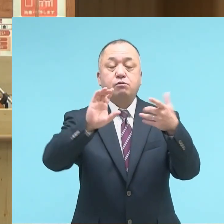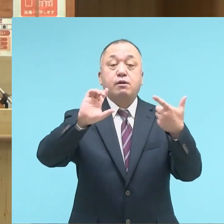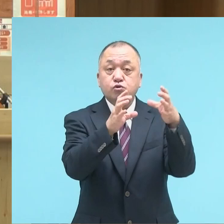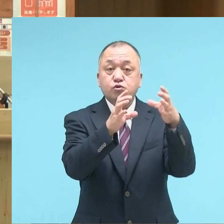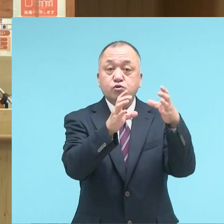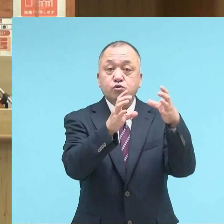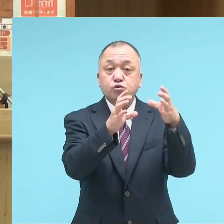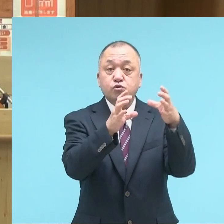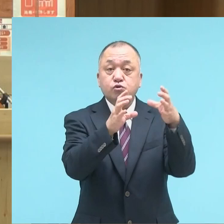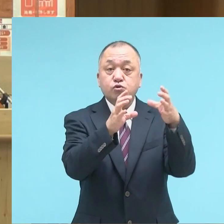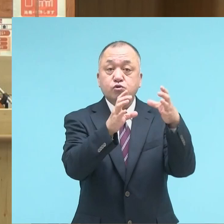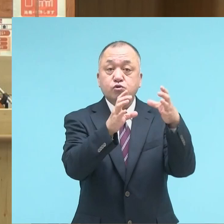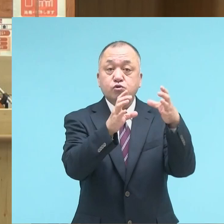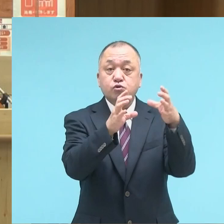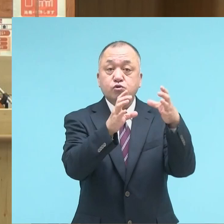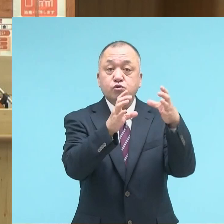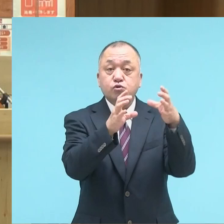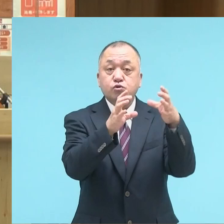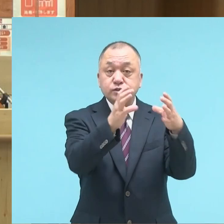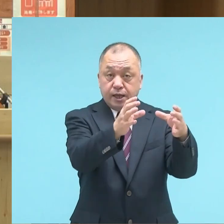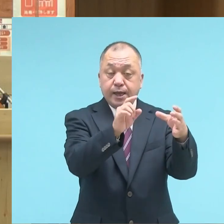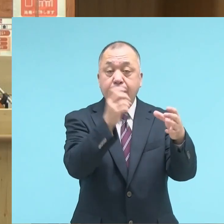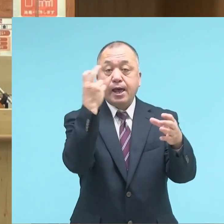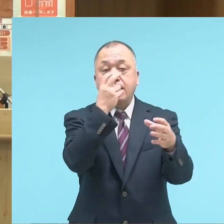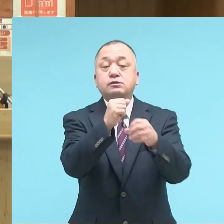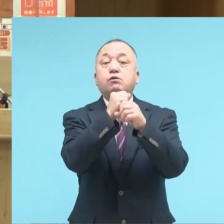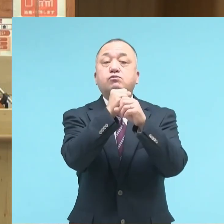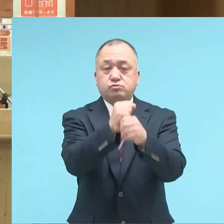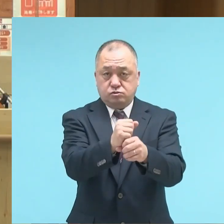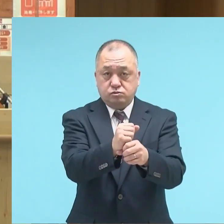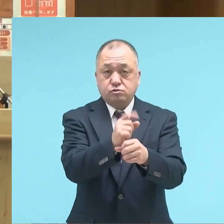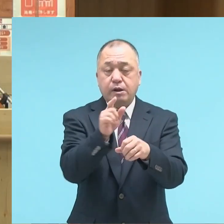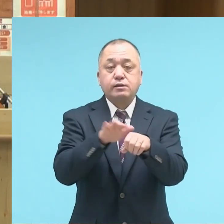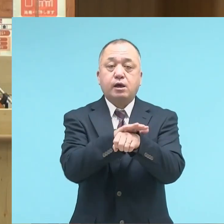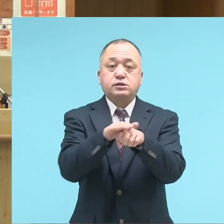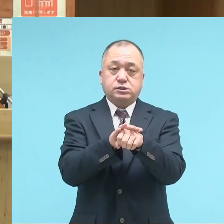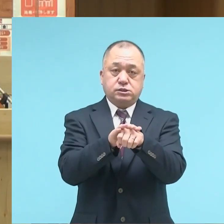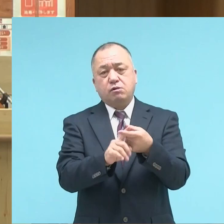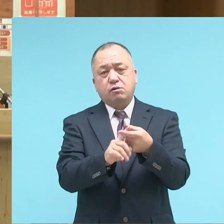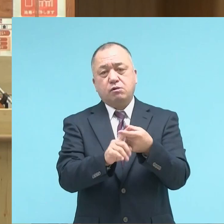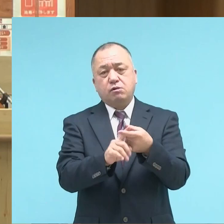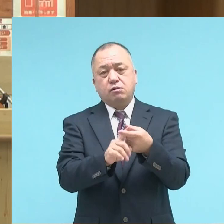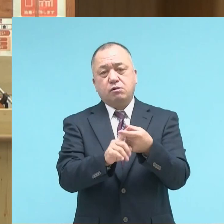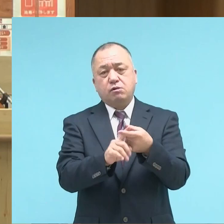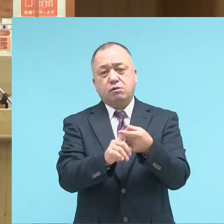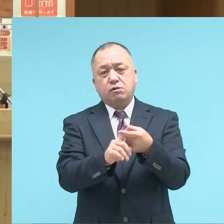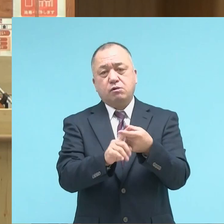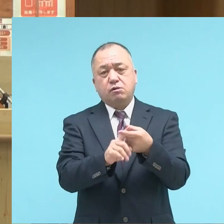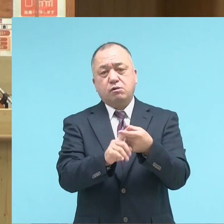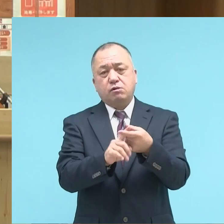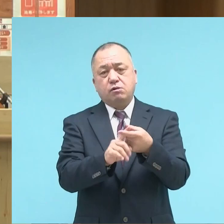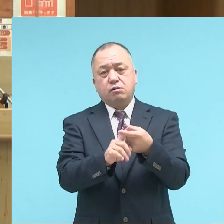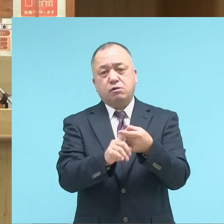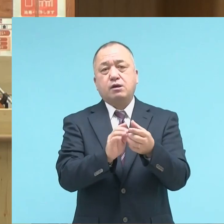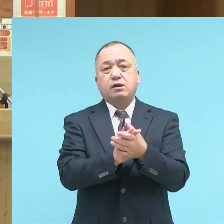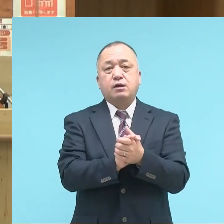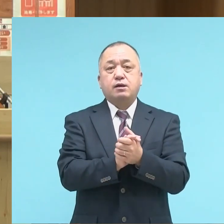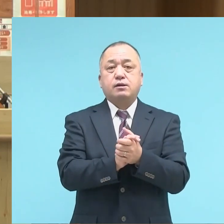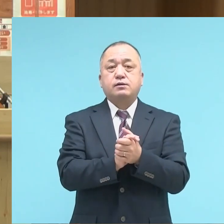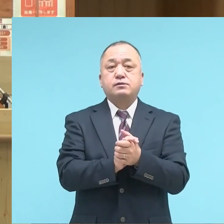味では一つの指標として、検査をやるということは重要だと思うんですが、まあ、基本的にはまあ、そうい